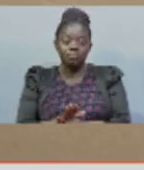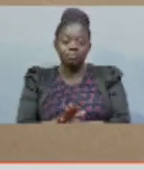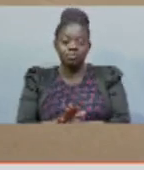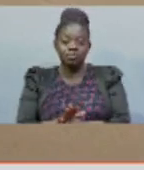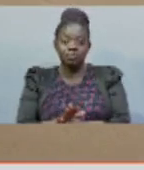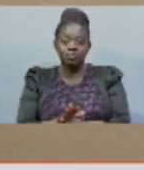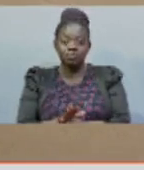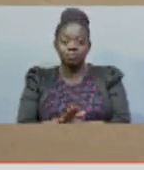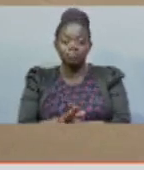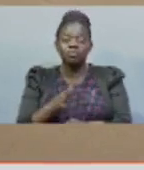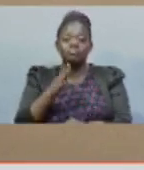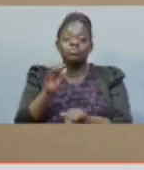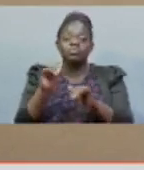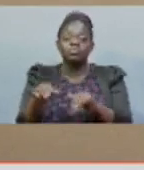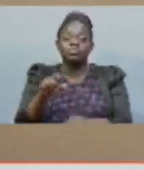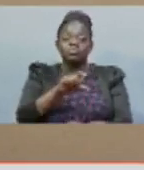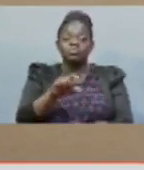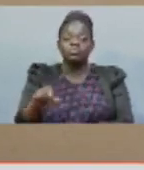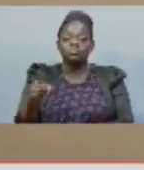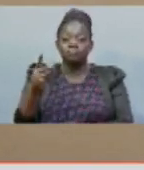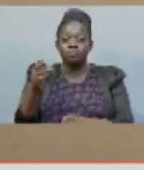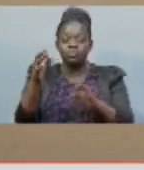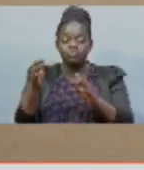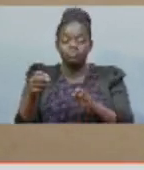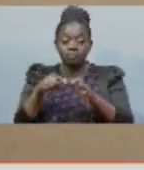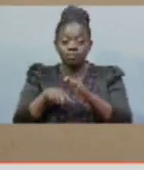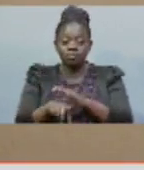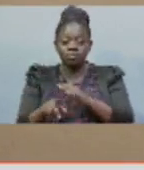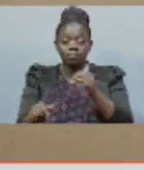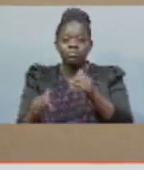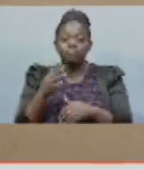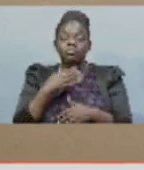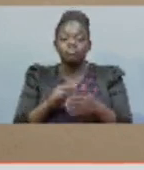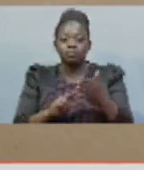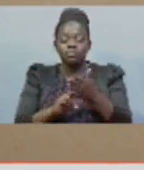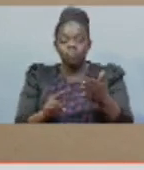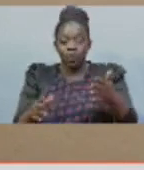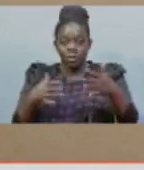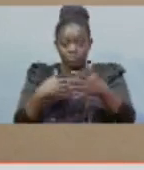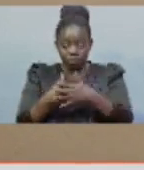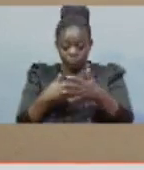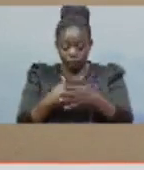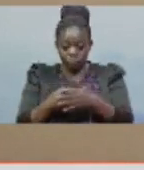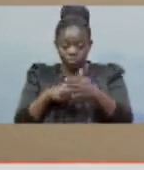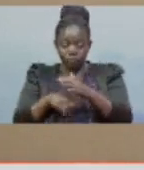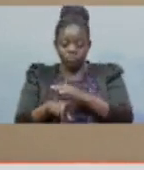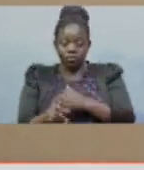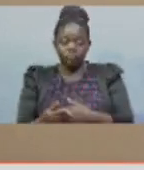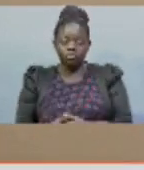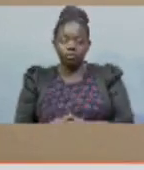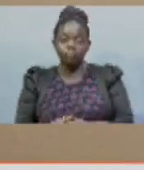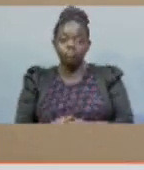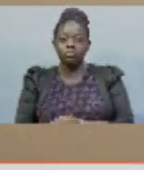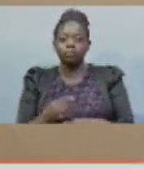ne tubeera nga twamala weeks bbiri nga ebintu ebyo tebiyingira oba bye twetaaga okukozesa mu mafactory tebiyingira so mu